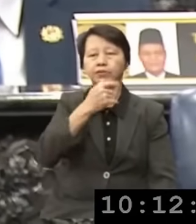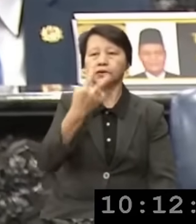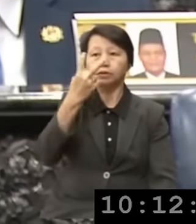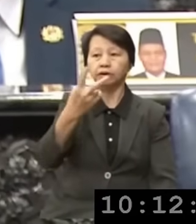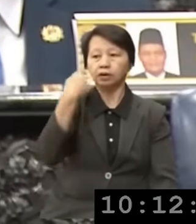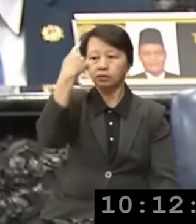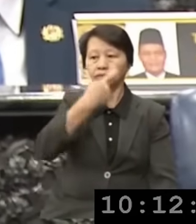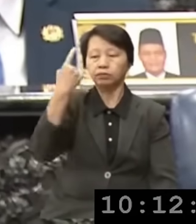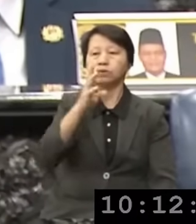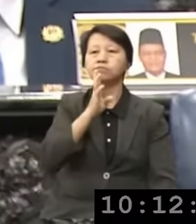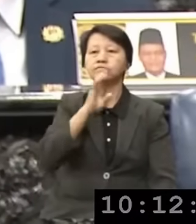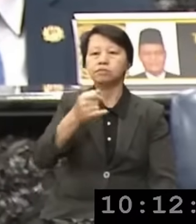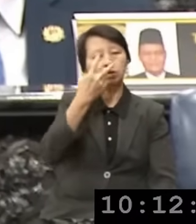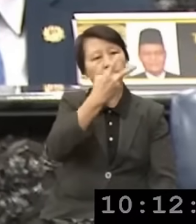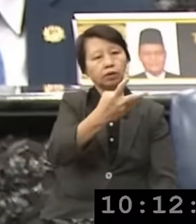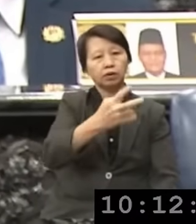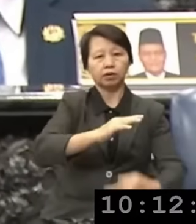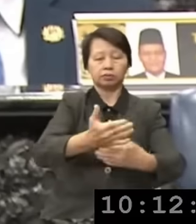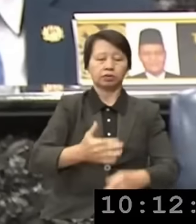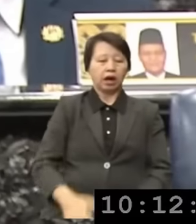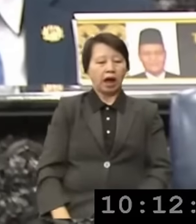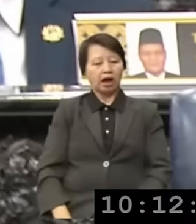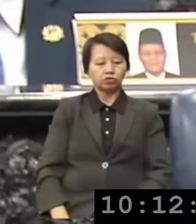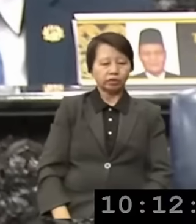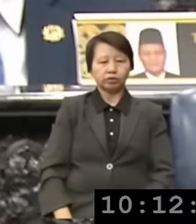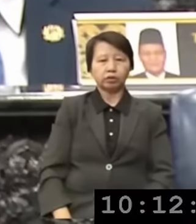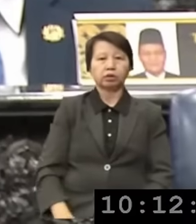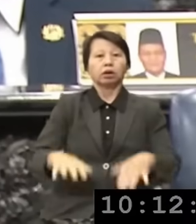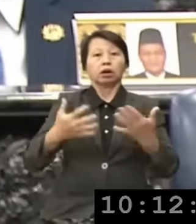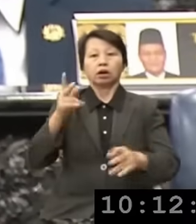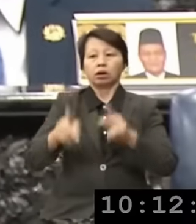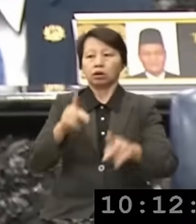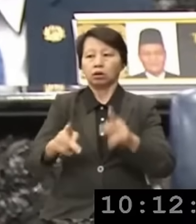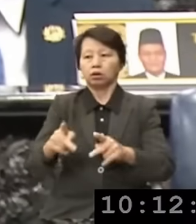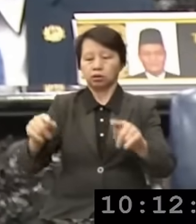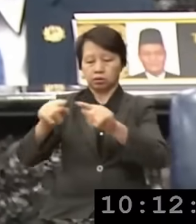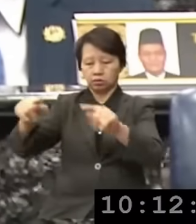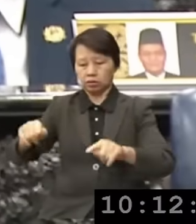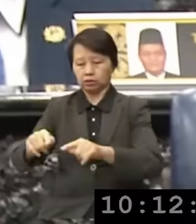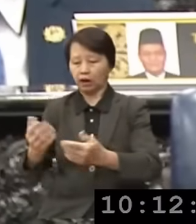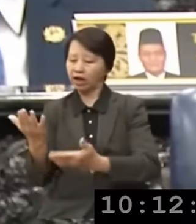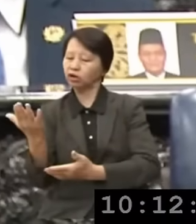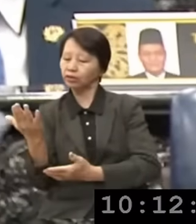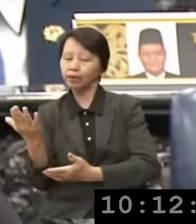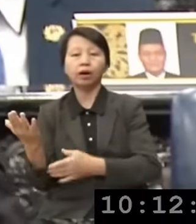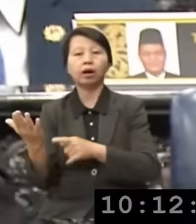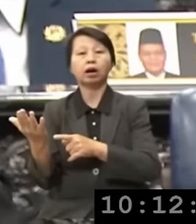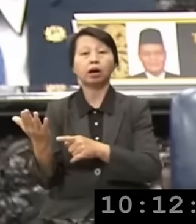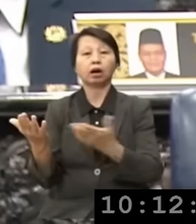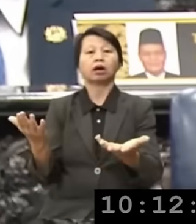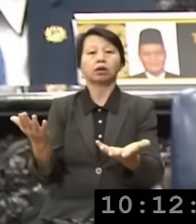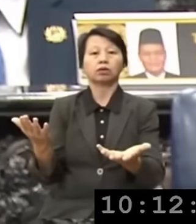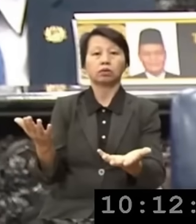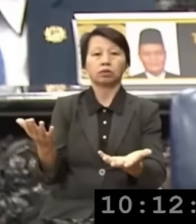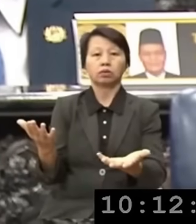speaker pandang muka gajet Bagaimana pula orang yang baca teks pun tak pandang muka speaker baca daripada mula sampai habis ya dalam